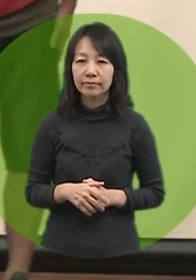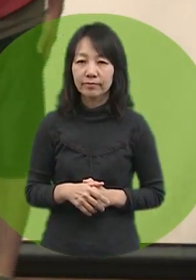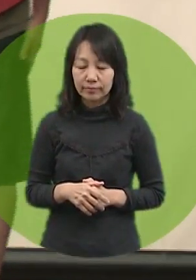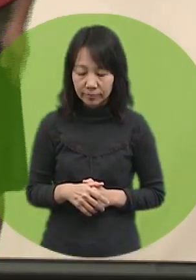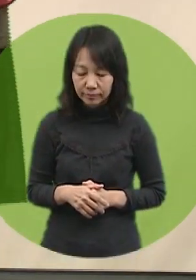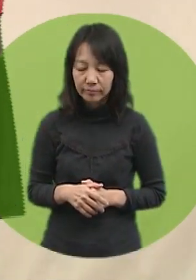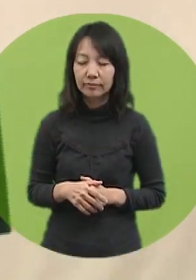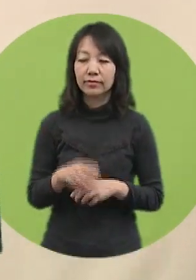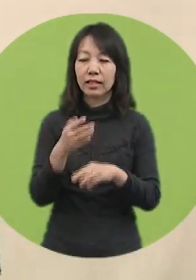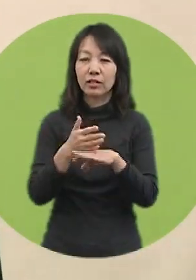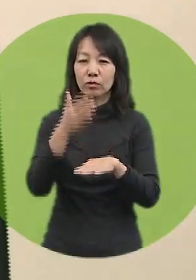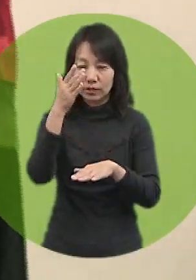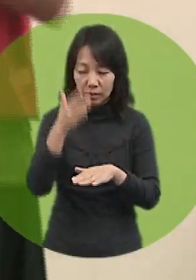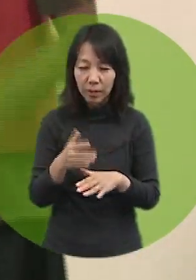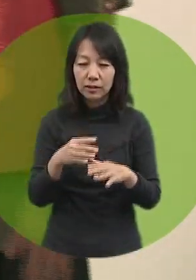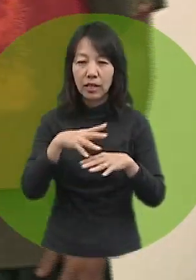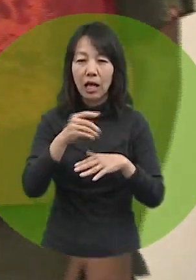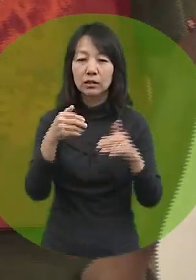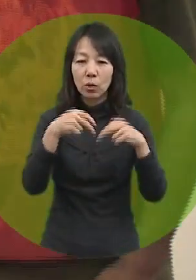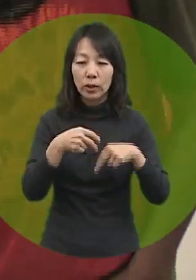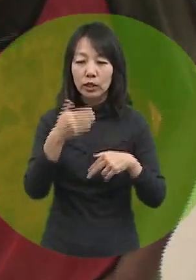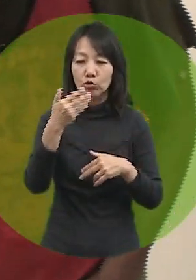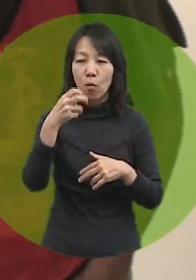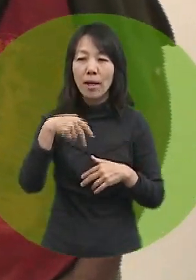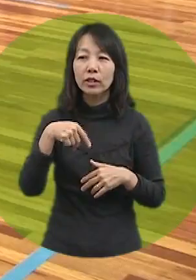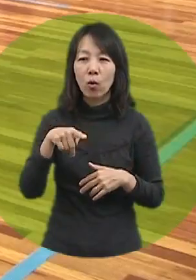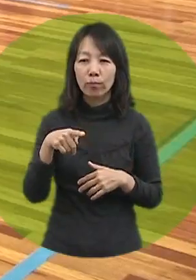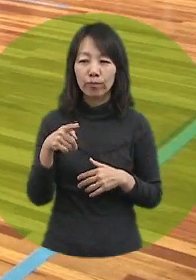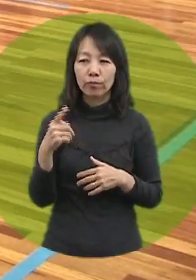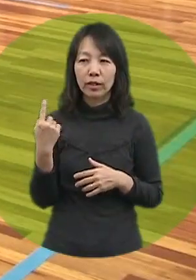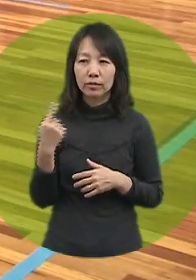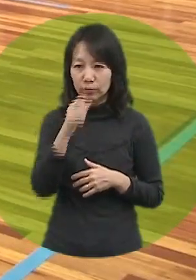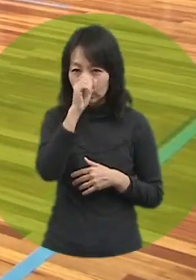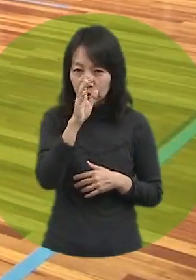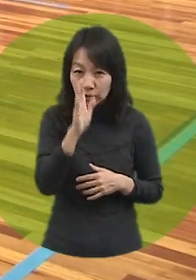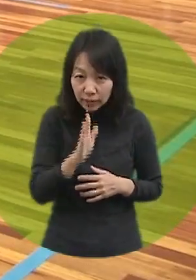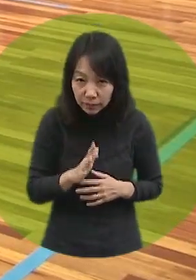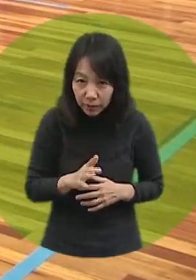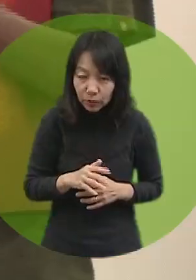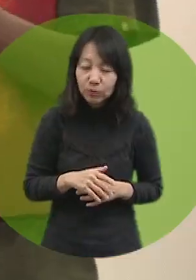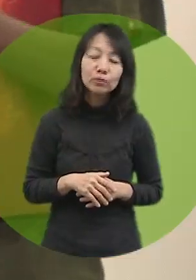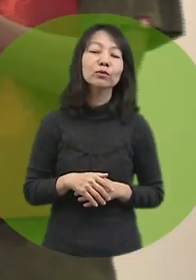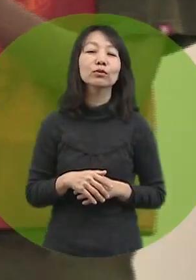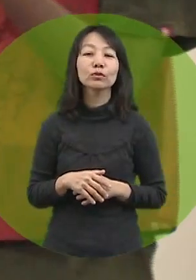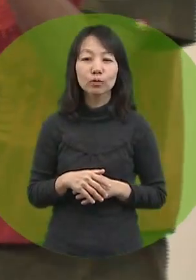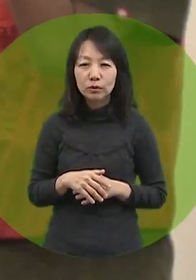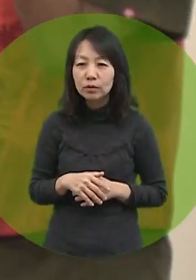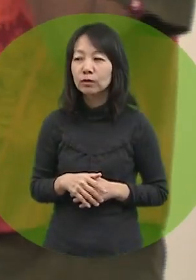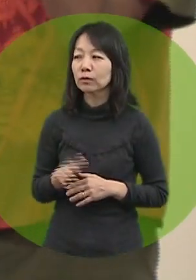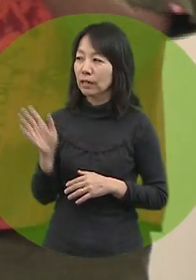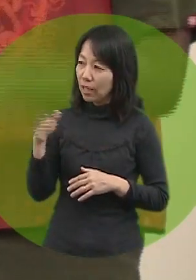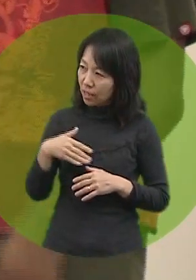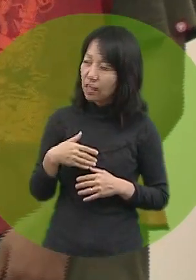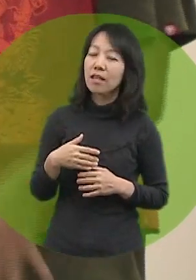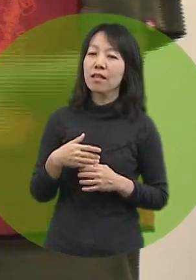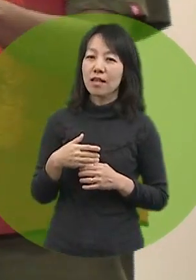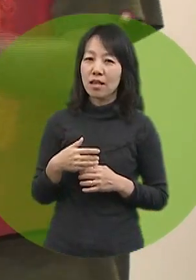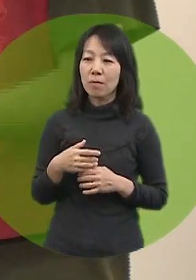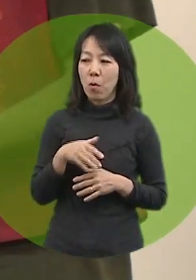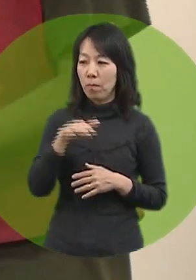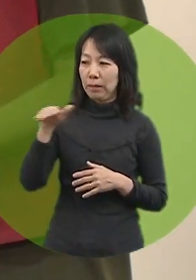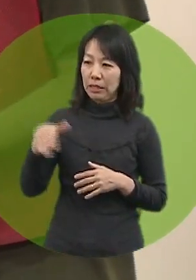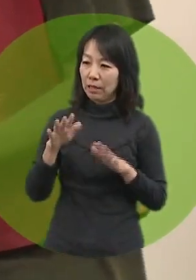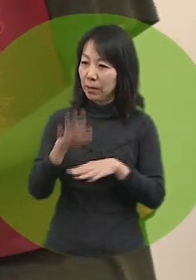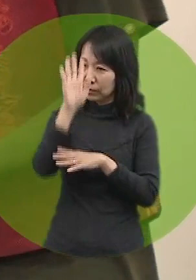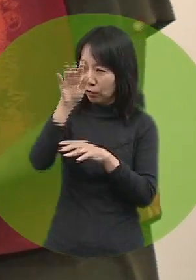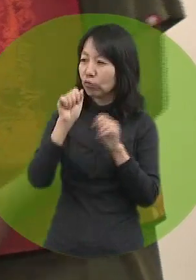ありがとうございます。 はい、どうも、初恋クロモニオンです。よろしくお願いします。 お願いします。いやーねー、本当にみんなでバ